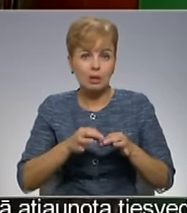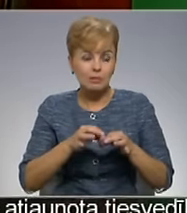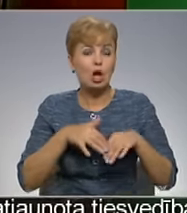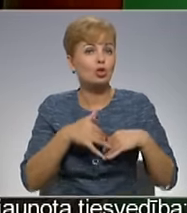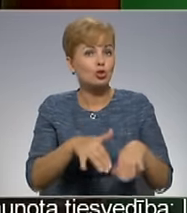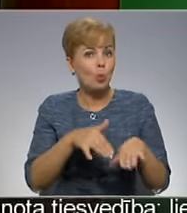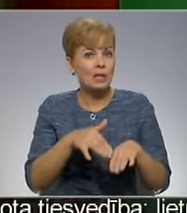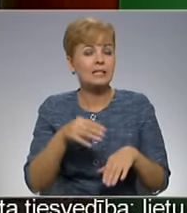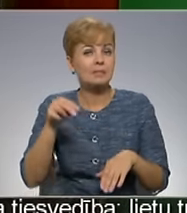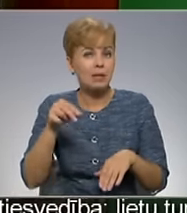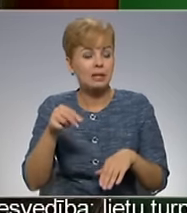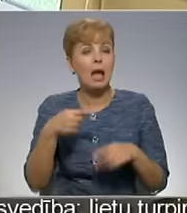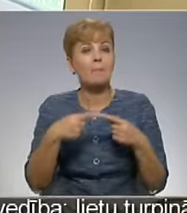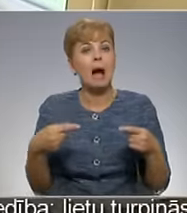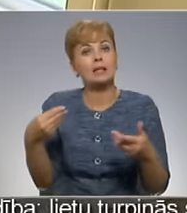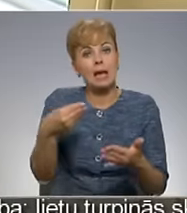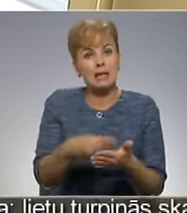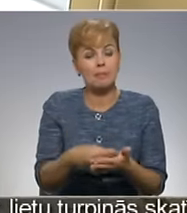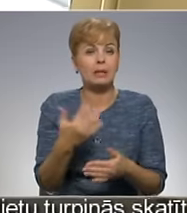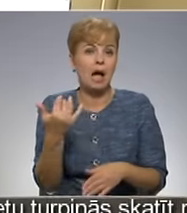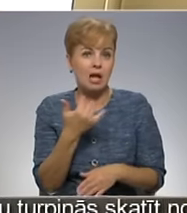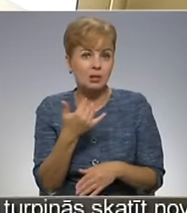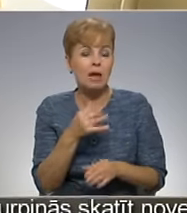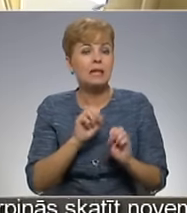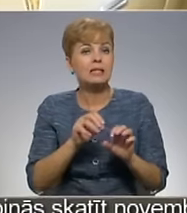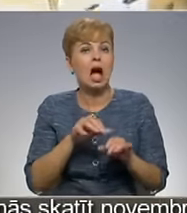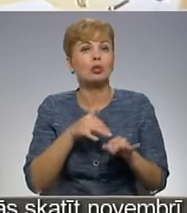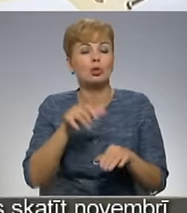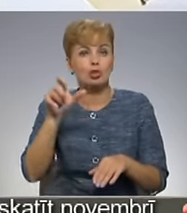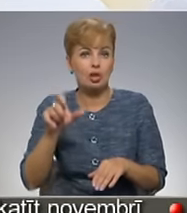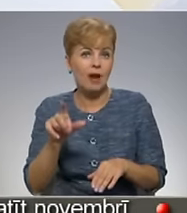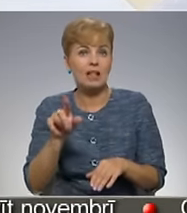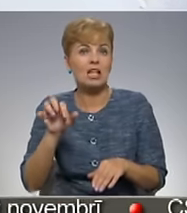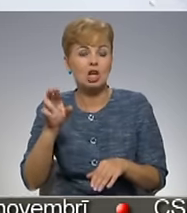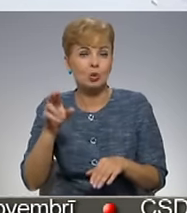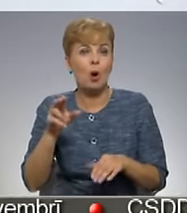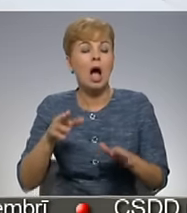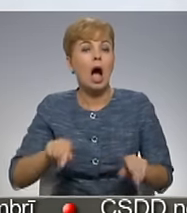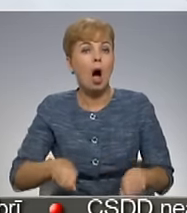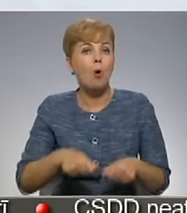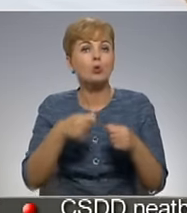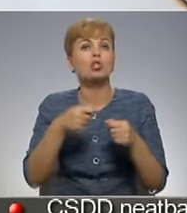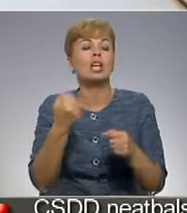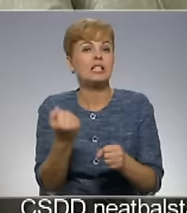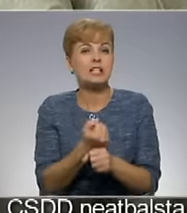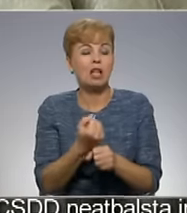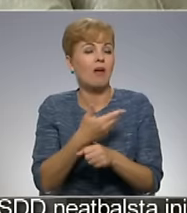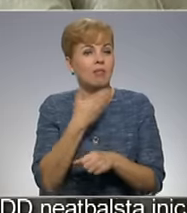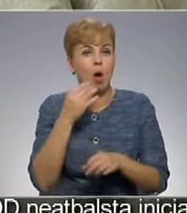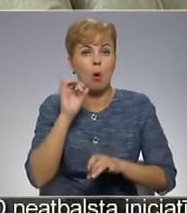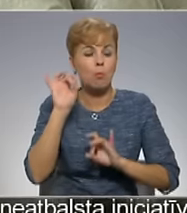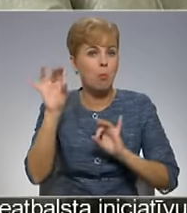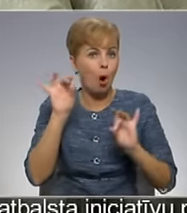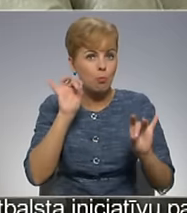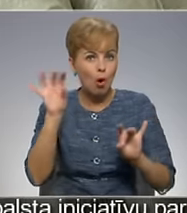visi materiāli iepirkti no ārzemēm, jo, kā skaidro šuvējs, Latvijā linu audzēšana un audumu izgatavošana nav populāra.